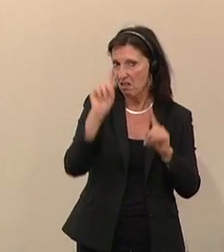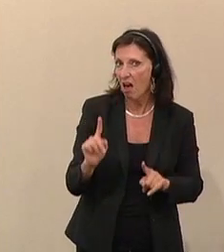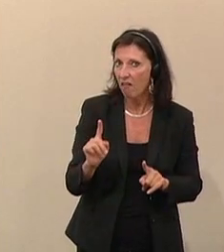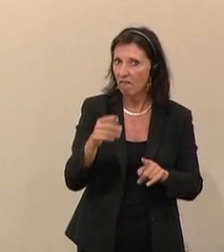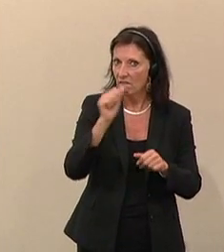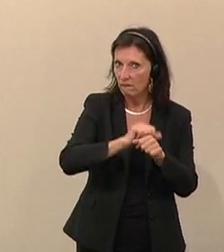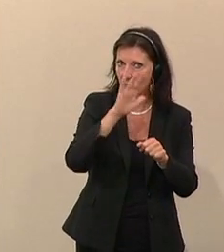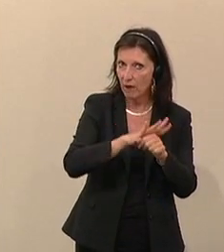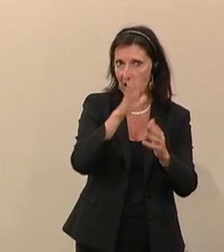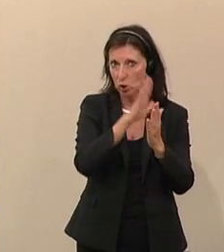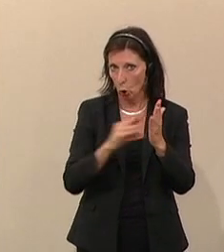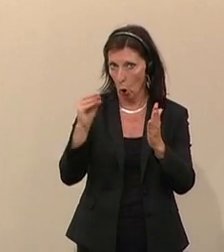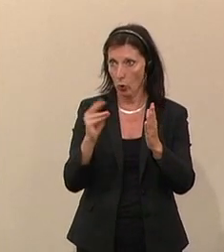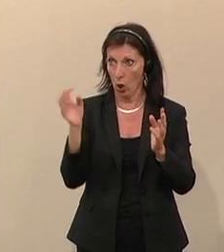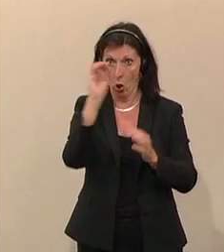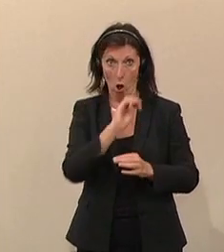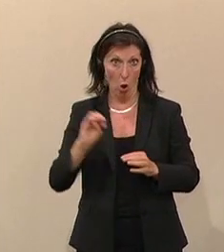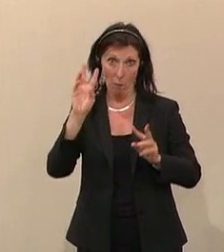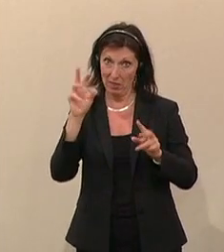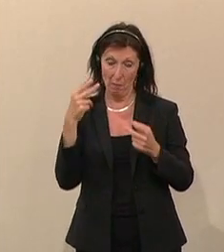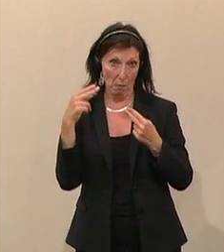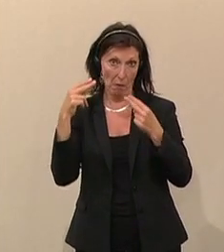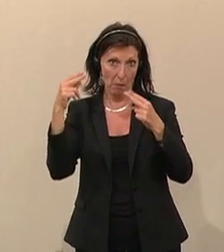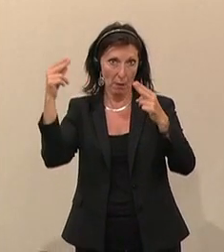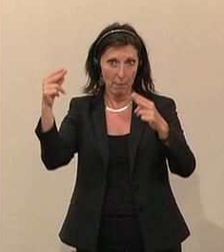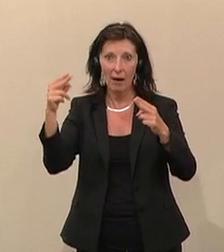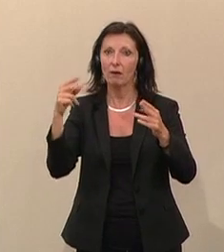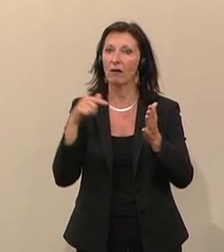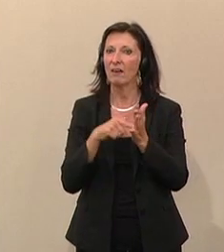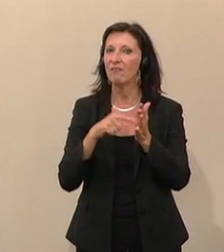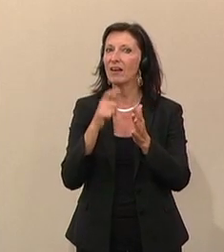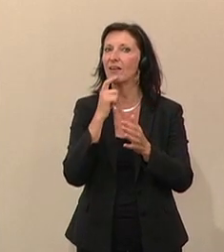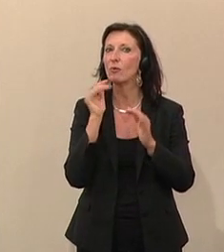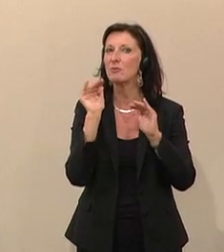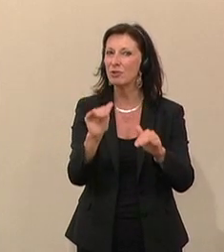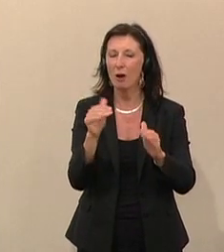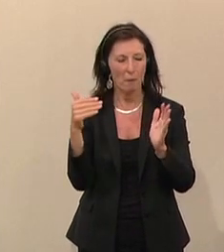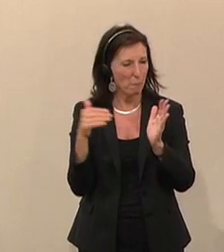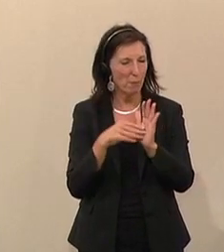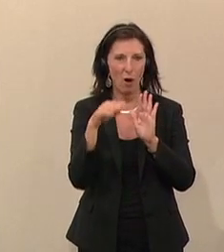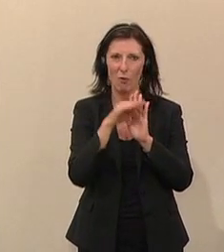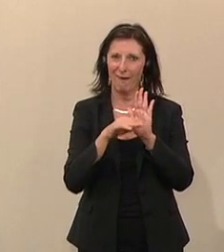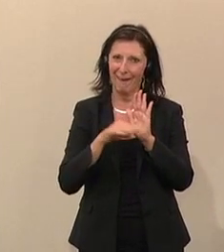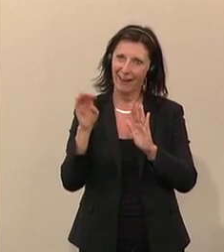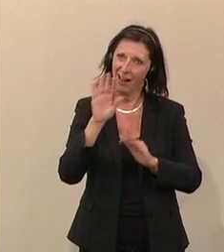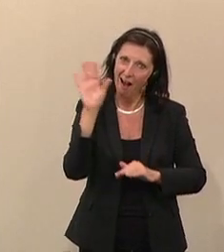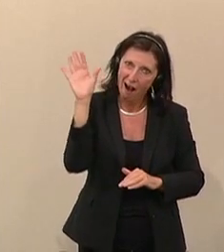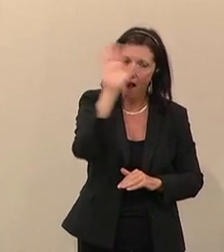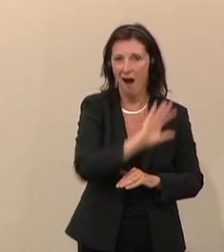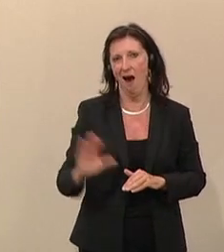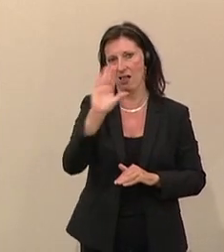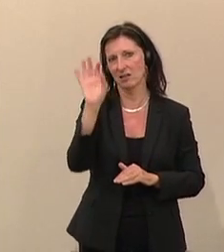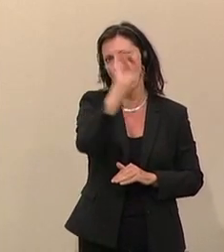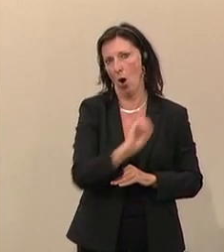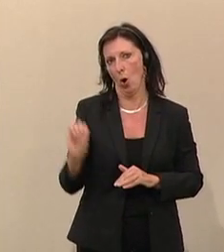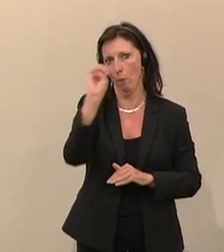mehr auch in europa als thema und auch hier muss im sinne des konsumentenschutzes eine europaweite regelung gefunden werden auch ein